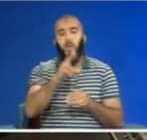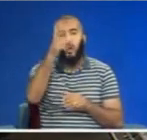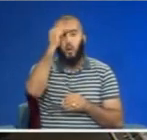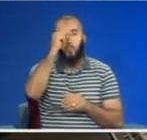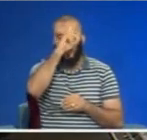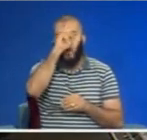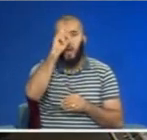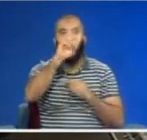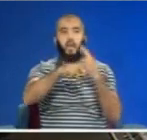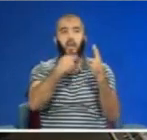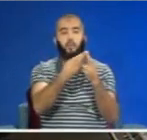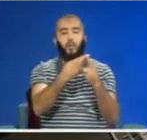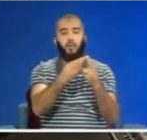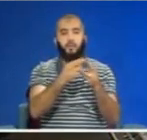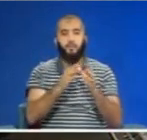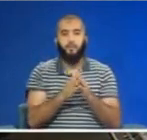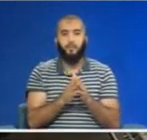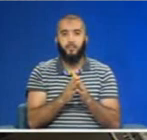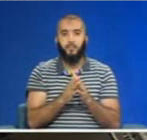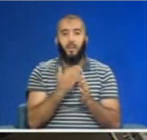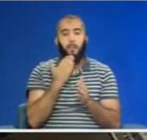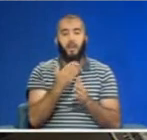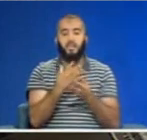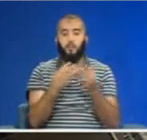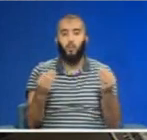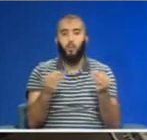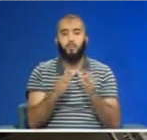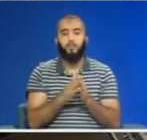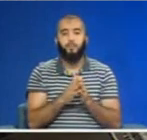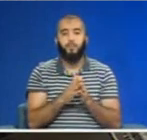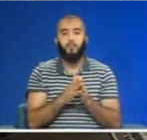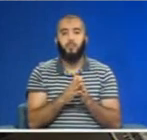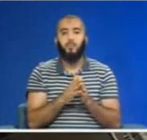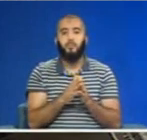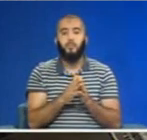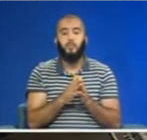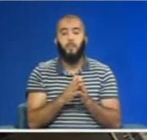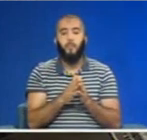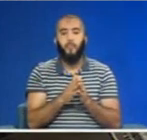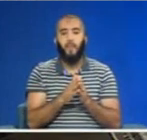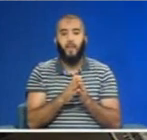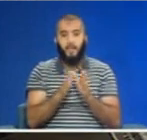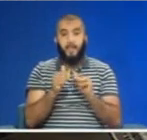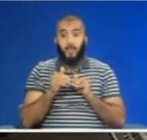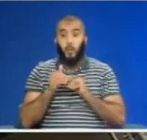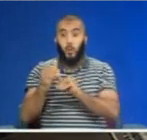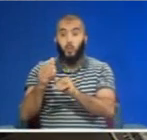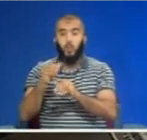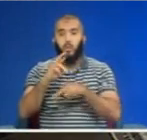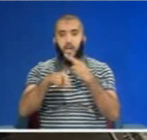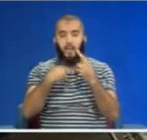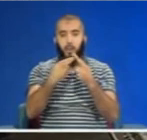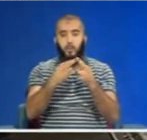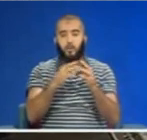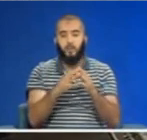عليك بارك الله فيك شكرا جزيلا. طيب نكمل الإجابة دكتور.